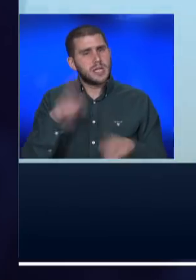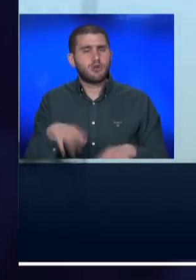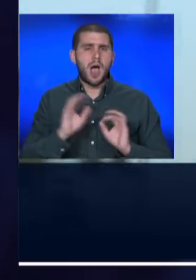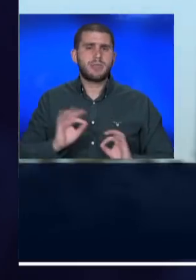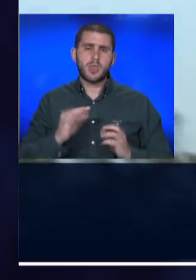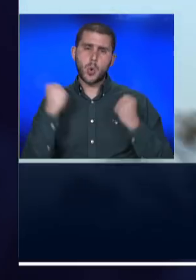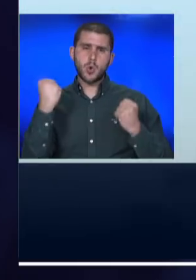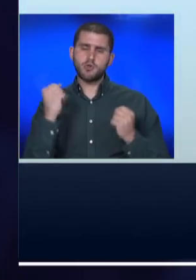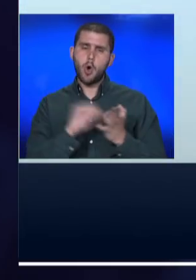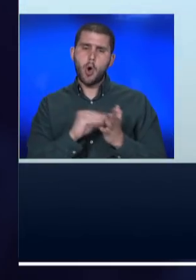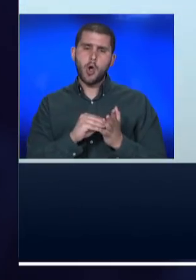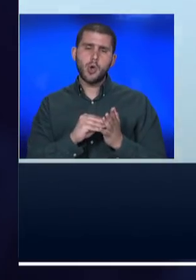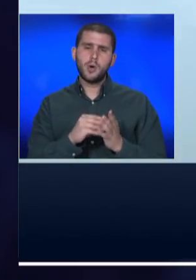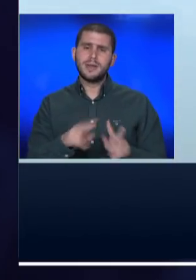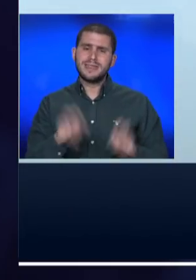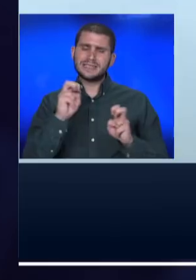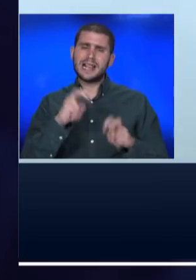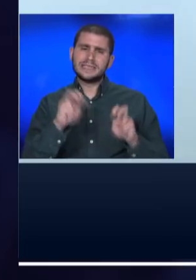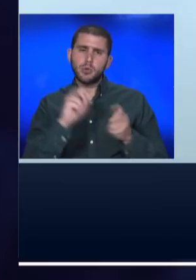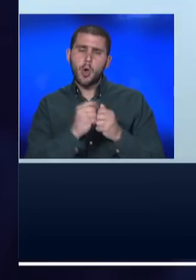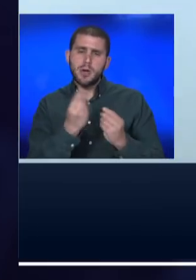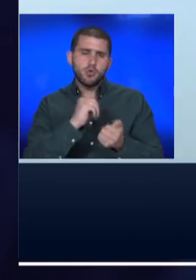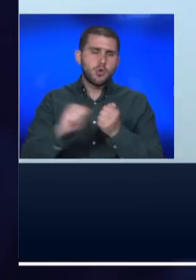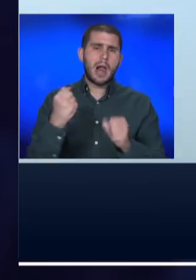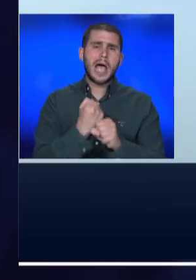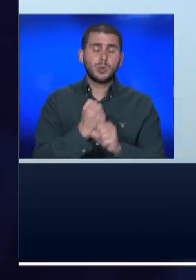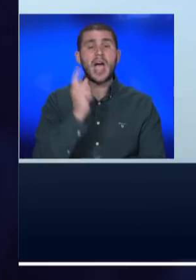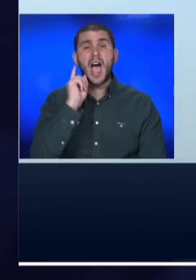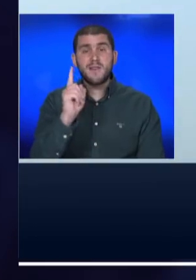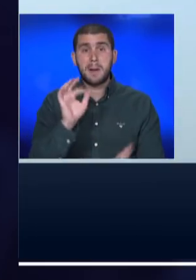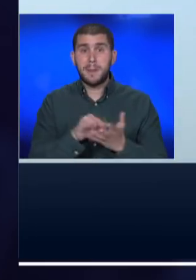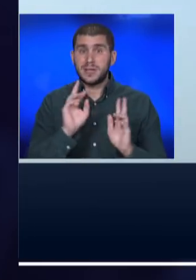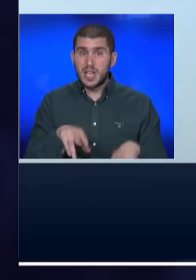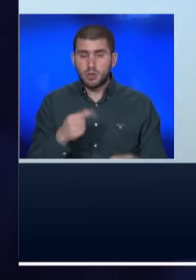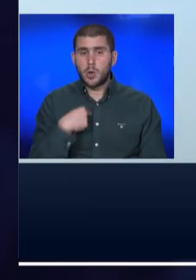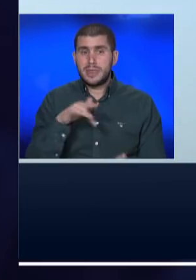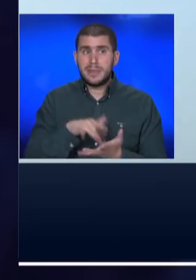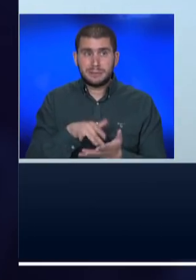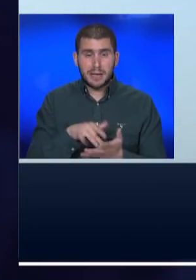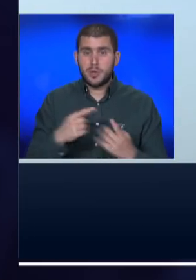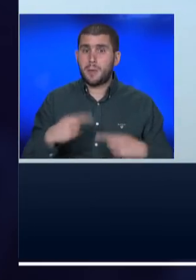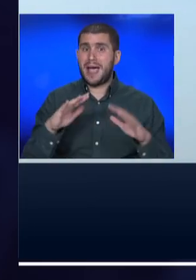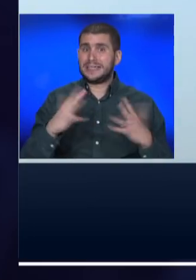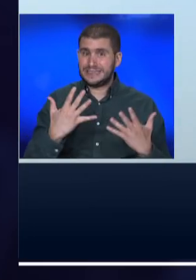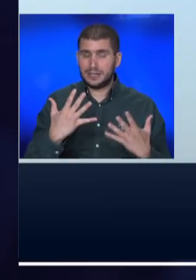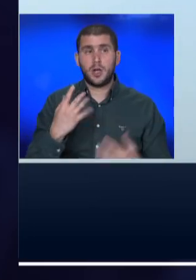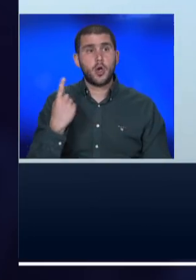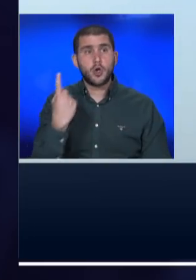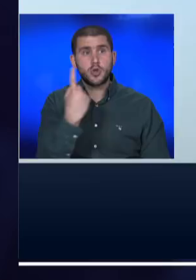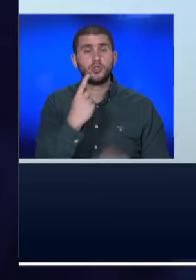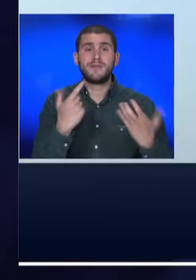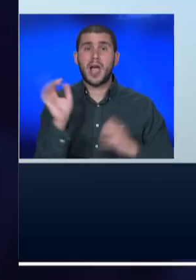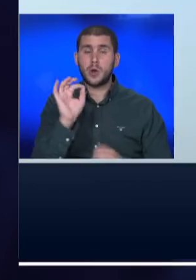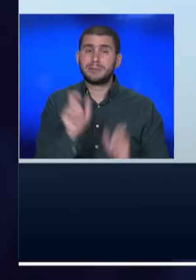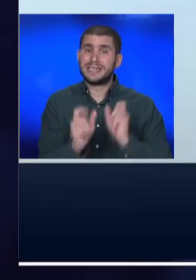עוד ניצול הזדמנות, עוד דבר לעשות. אבל כשיש את הקלף הזה ואנחנו נמצאים בו ביום העשירי, אז א', כל 70% מאזרחי מדינת ישראל